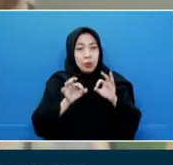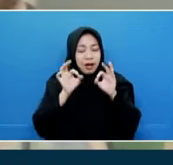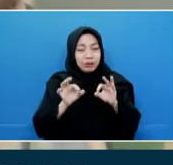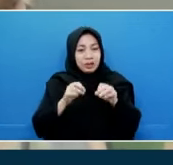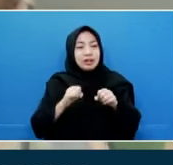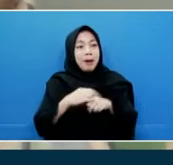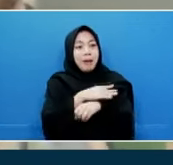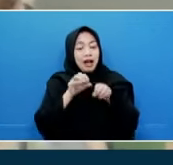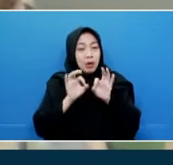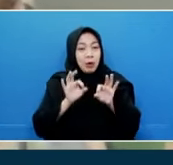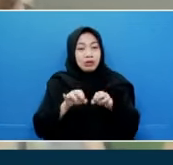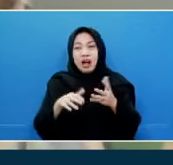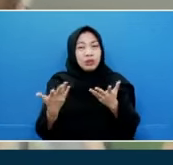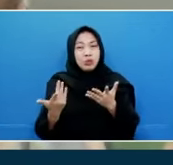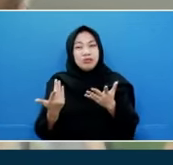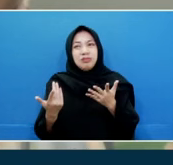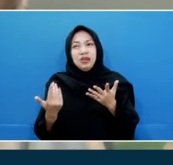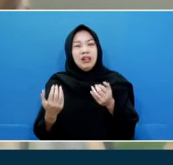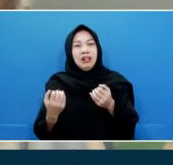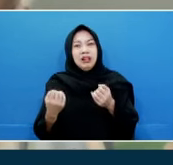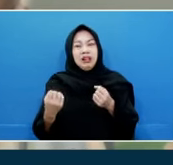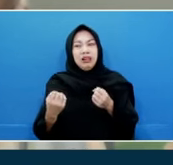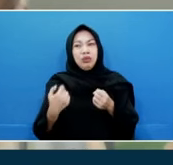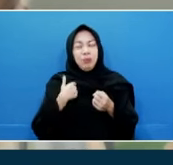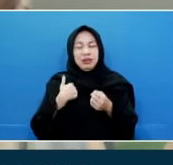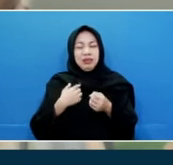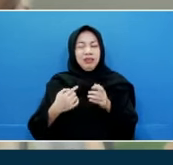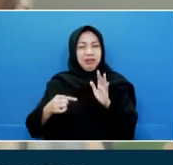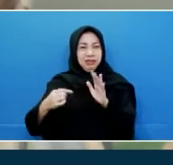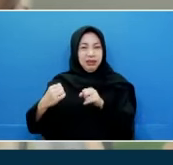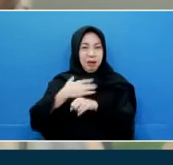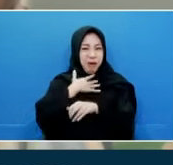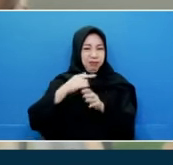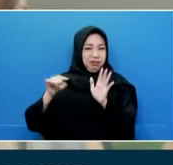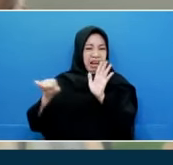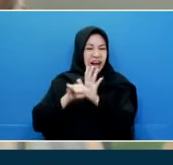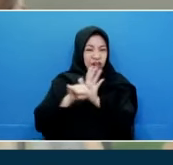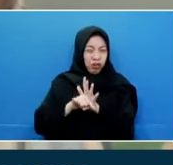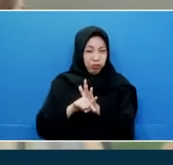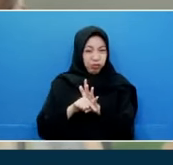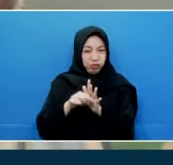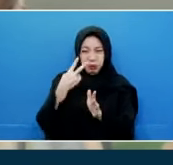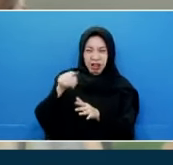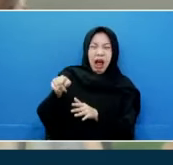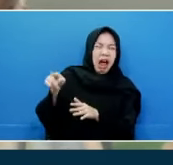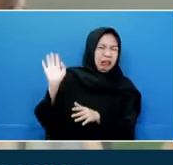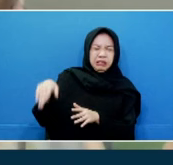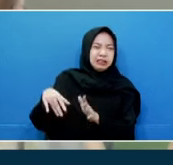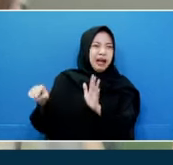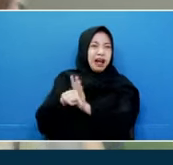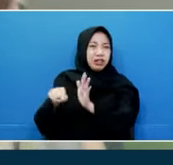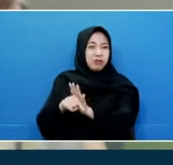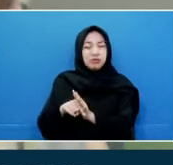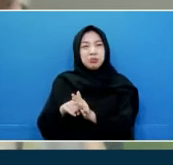kepada nih tidak ada ee apa ya tidak ada pengaruhnya justru memberikan feedback negatif terhadap pemasangan ap ak APK yang memang tidak sesuai aturan